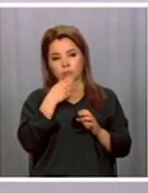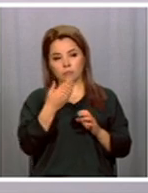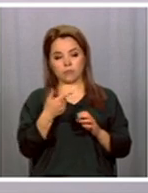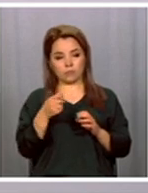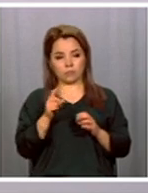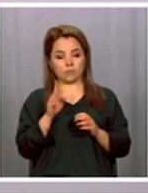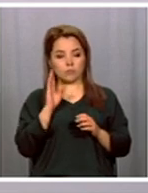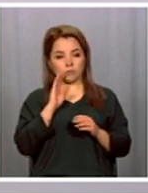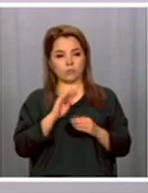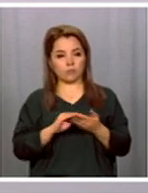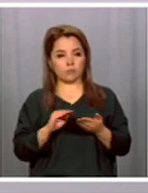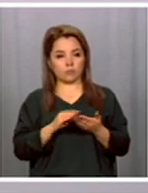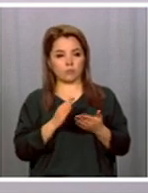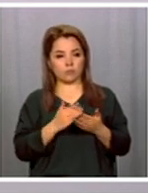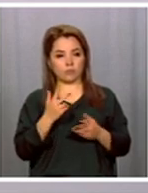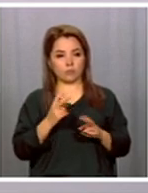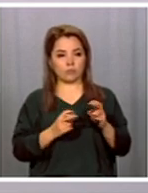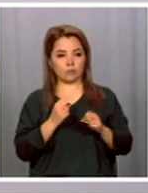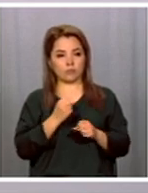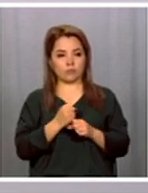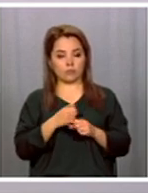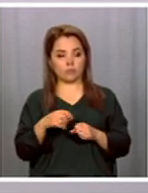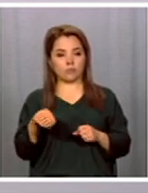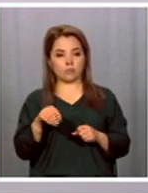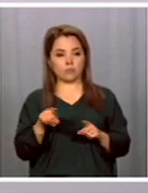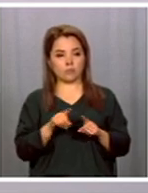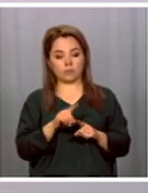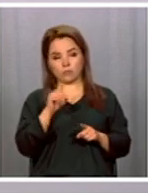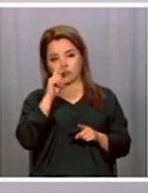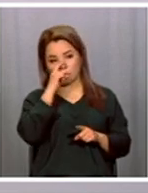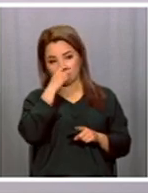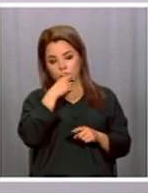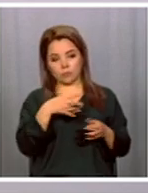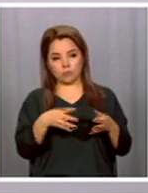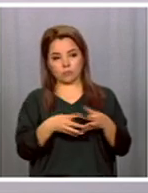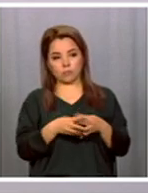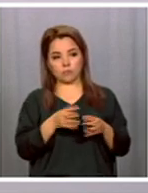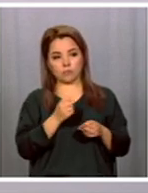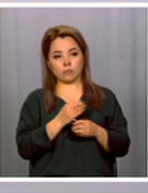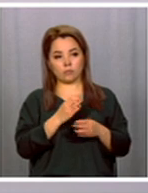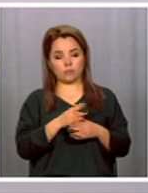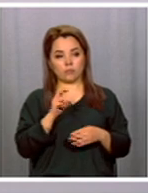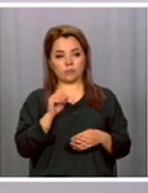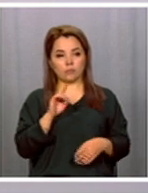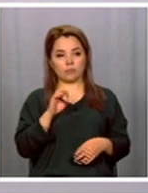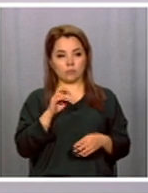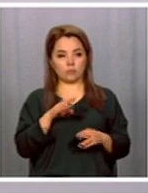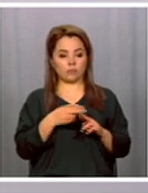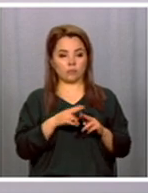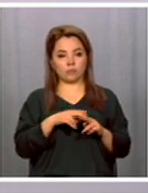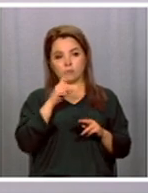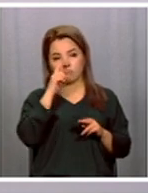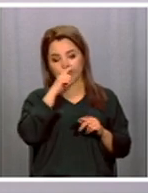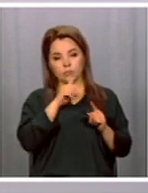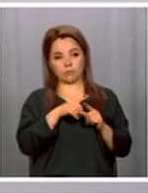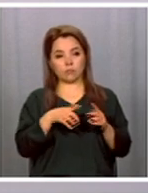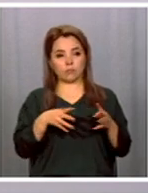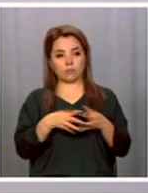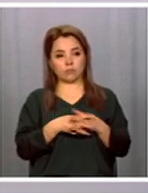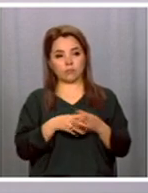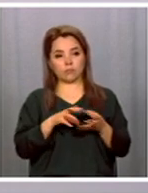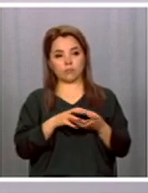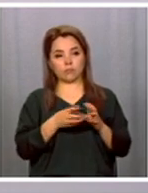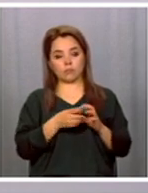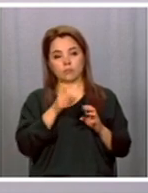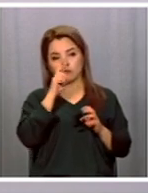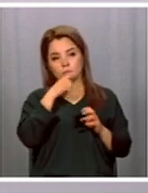өнімді жазамыз. Осылайша тұздар мен қышқылдар әрекеттеседі. Карбонаттар қышқылдармен әрекеттескен кезде көмір қышқыл